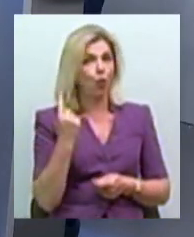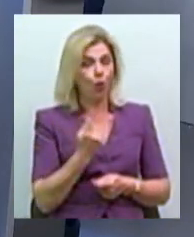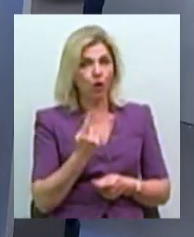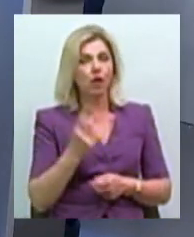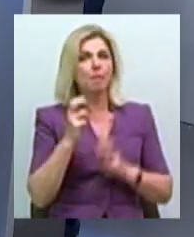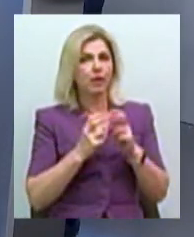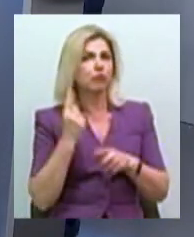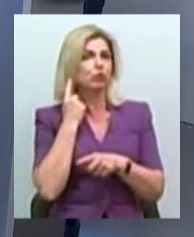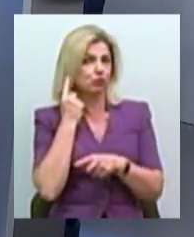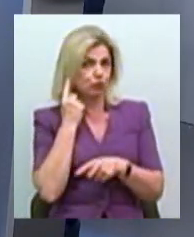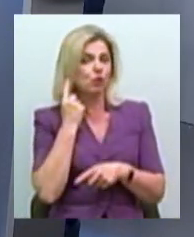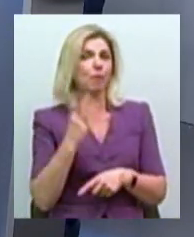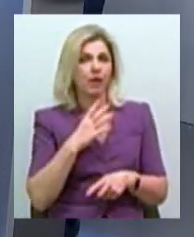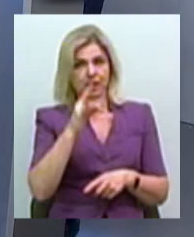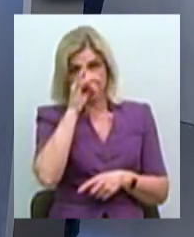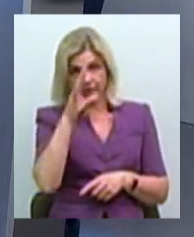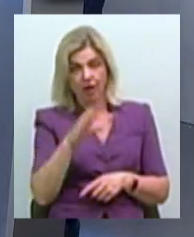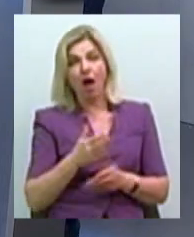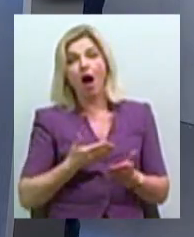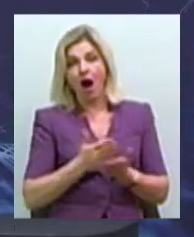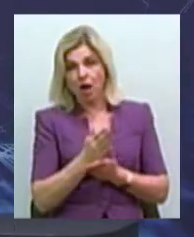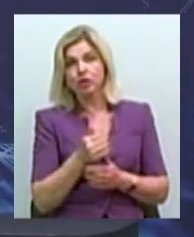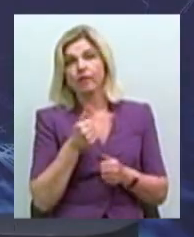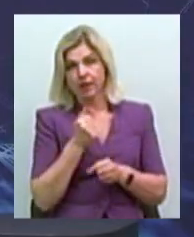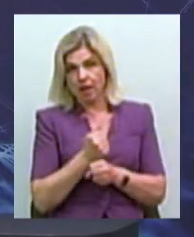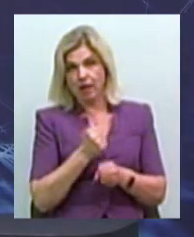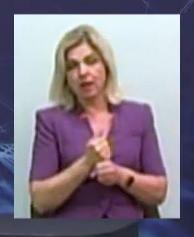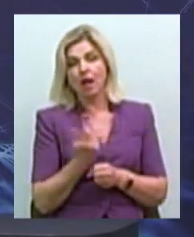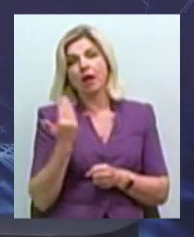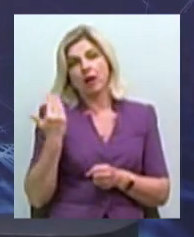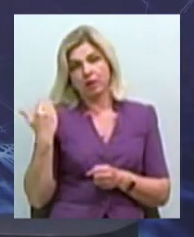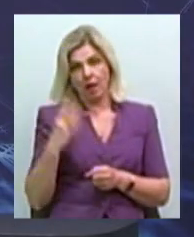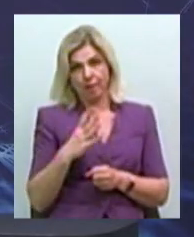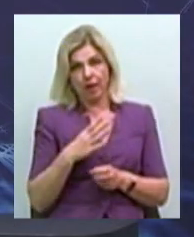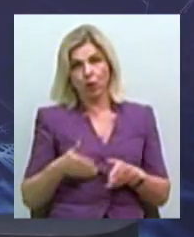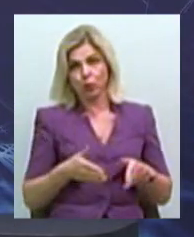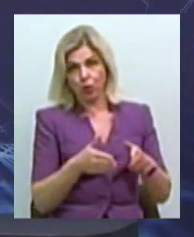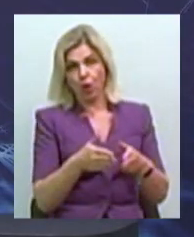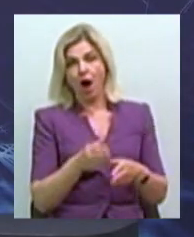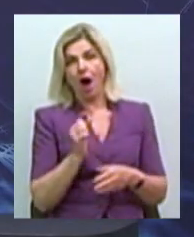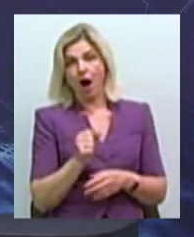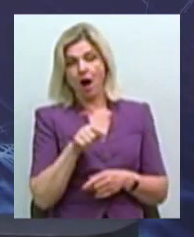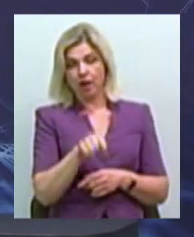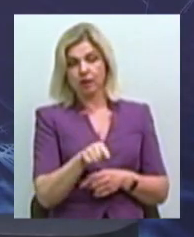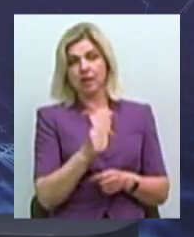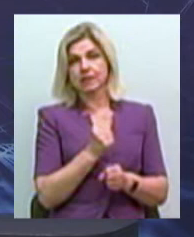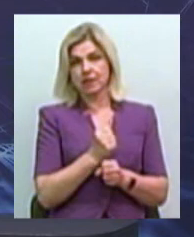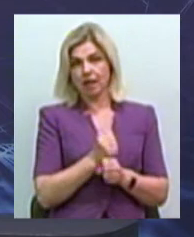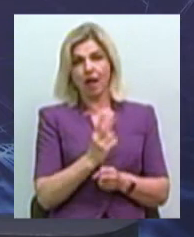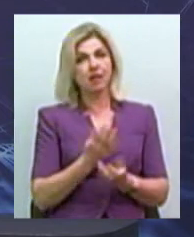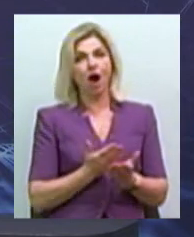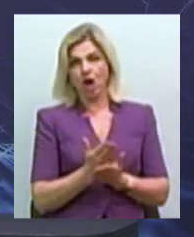и... Довольно-таки качественно они делали предыдущие года эти дороги, но вот сделали проспект Богоявленский